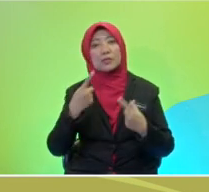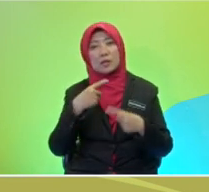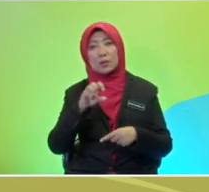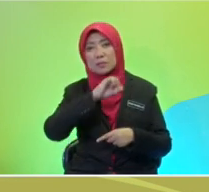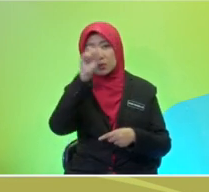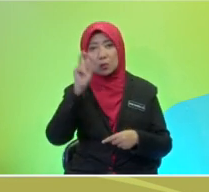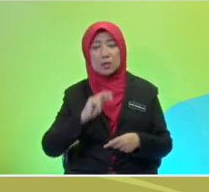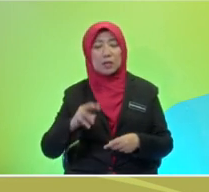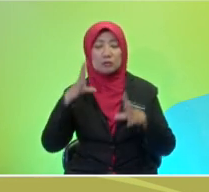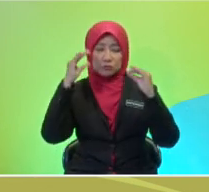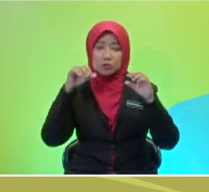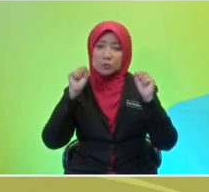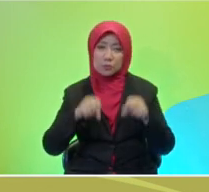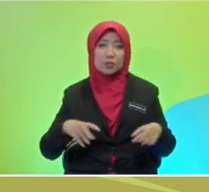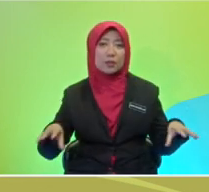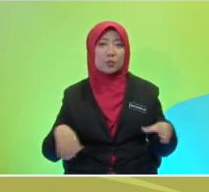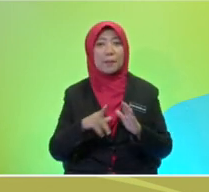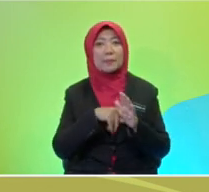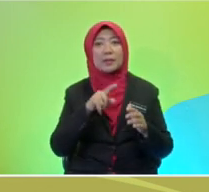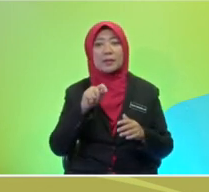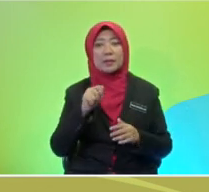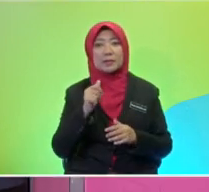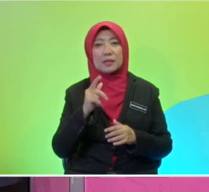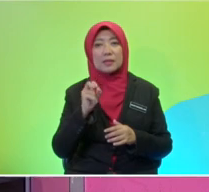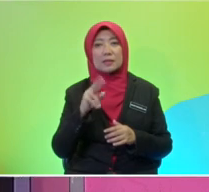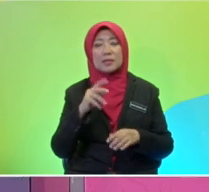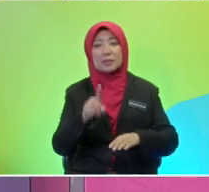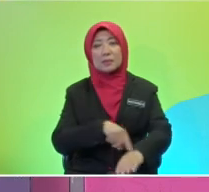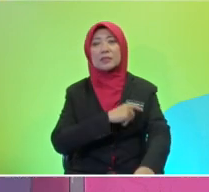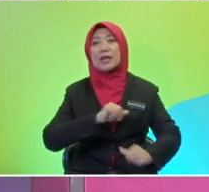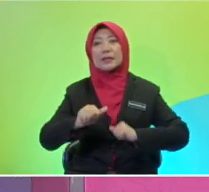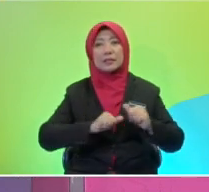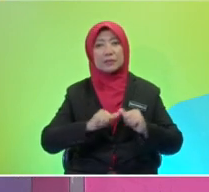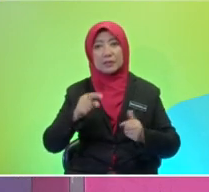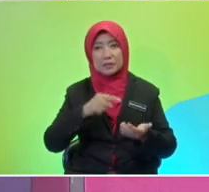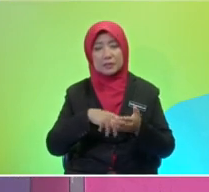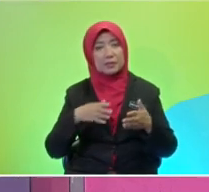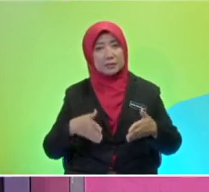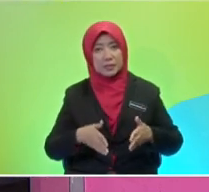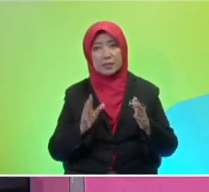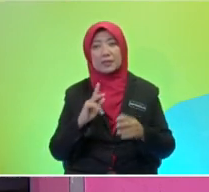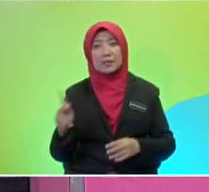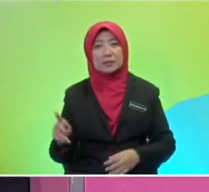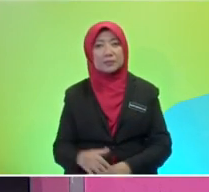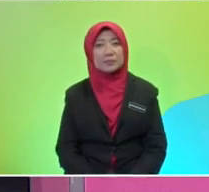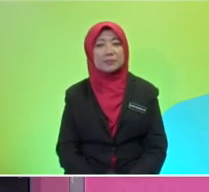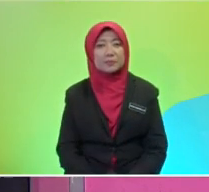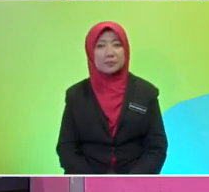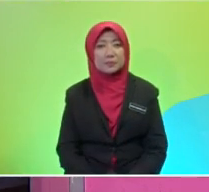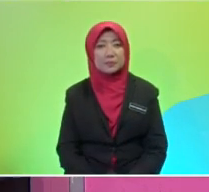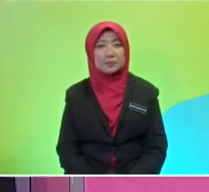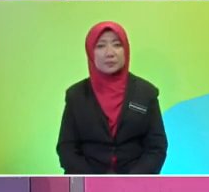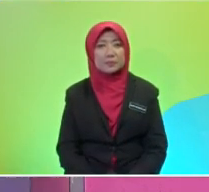dan disini guru-guru boleh menjalankan pencak Siran sepanjang ATM ini dijalankan Oke